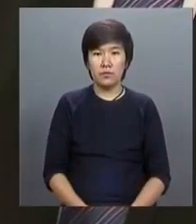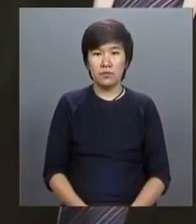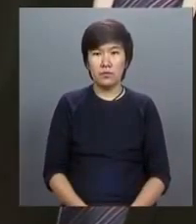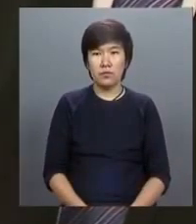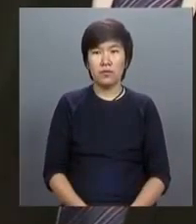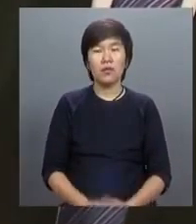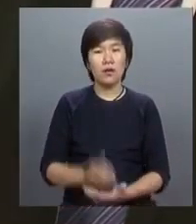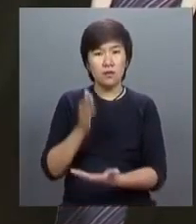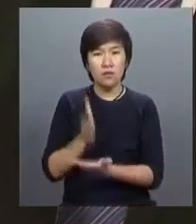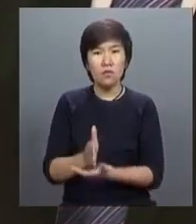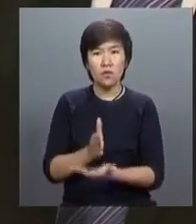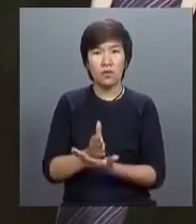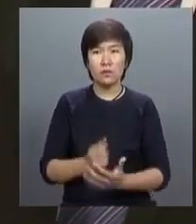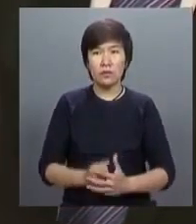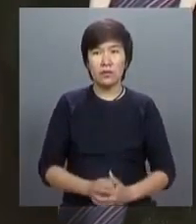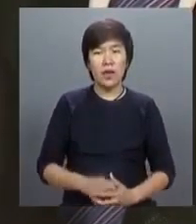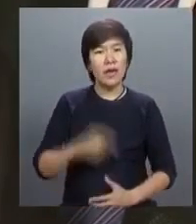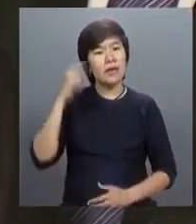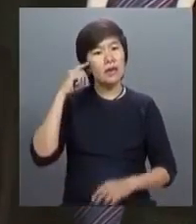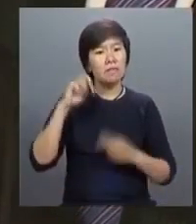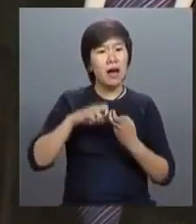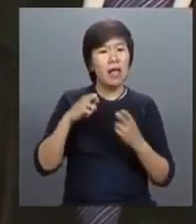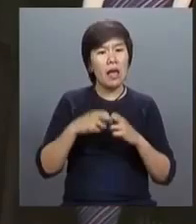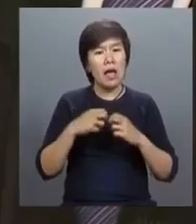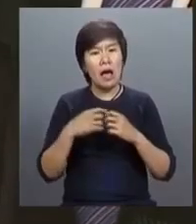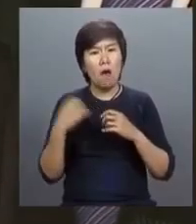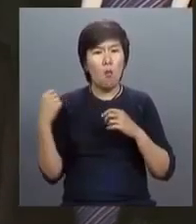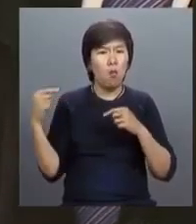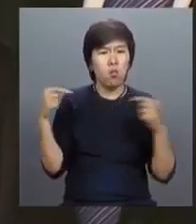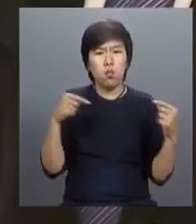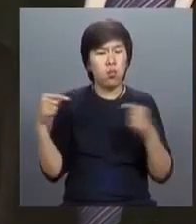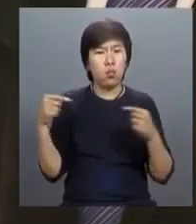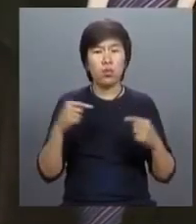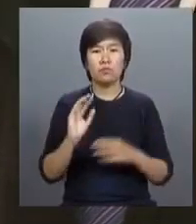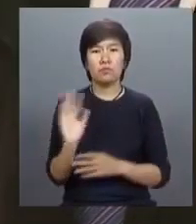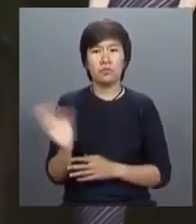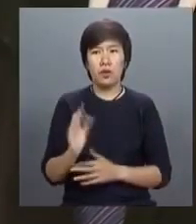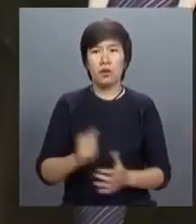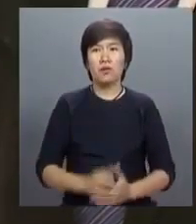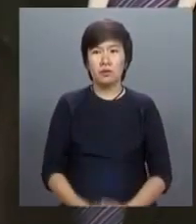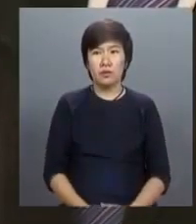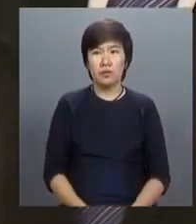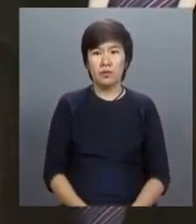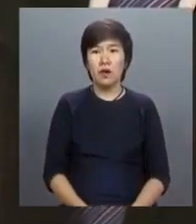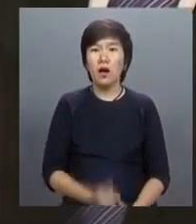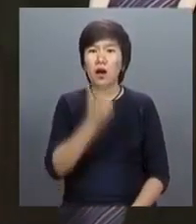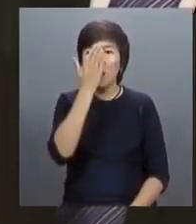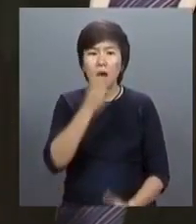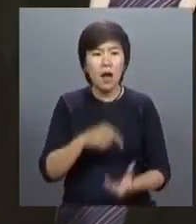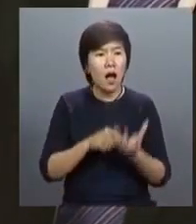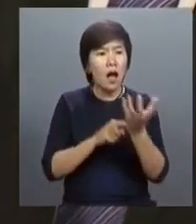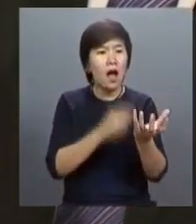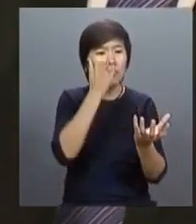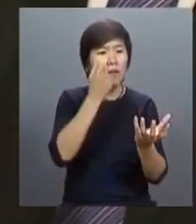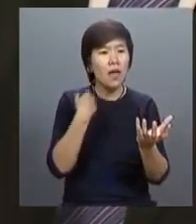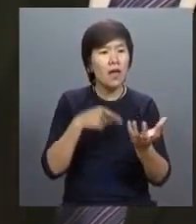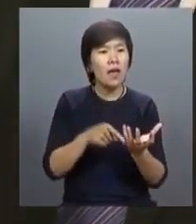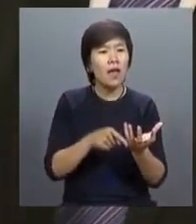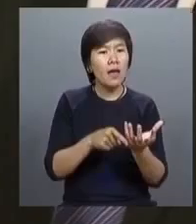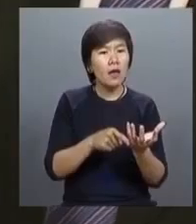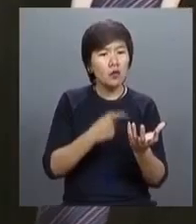หลังนายทักษิณชินวัตรเขียนข้อความผ่านสื่อสังคมออนไลน์ในลักษณะให้เจ้าหน้าที่ตั้งข้อหากรณีมอบขันน้ำสีแดงที่มีล